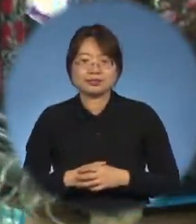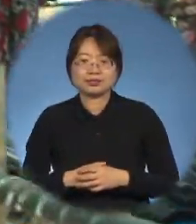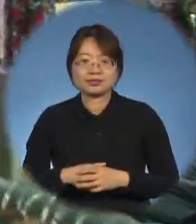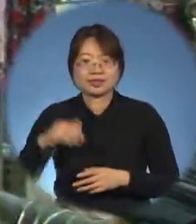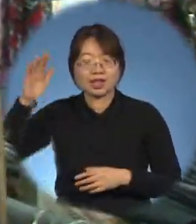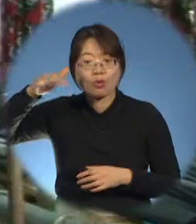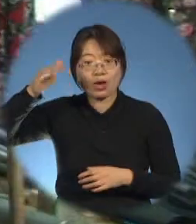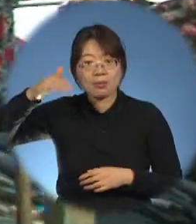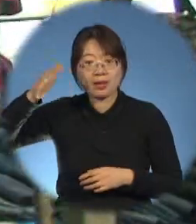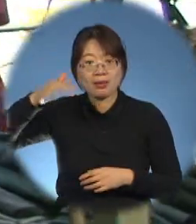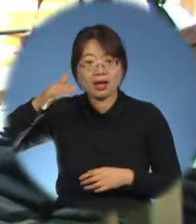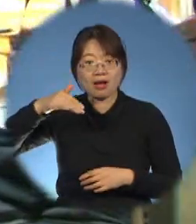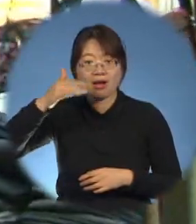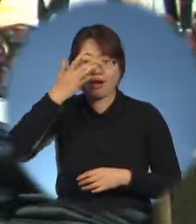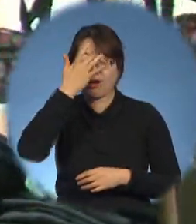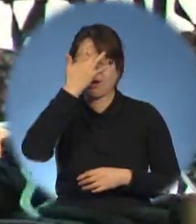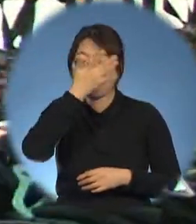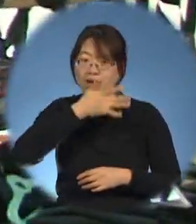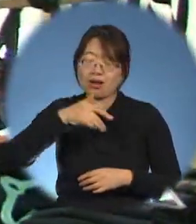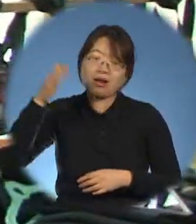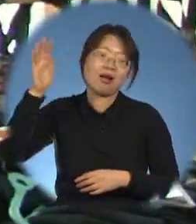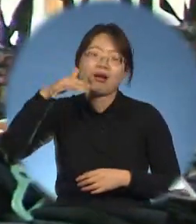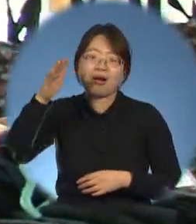아 일화와 아예